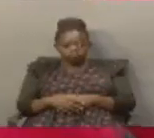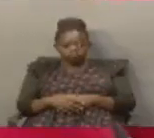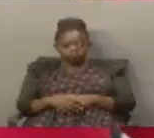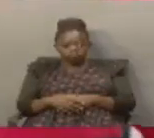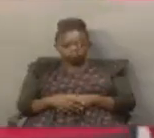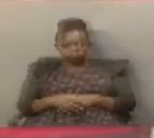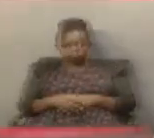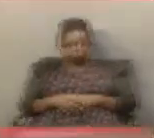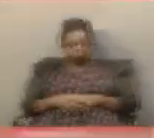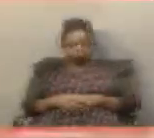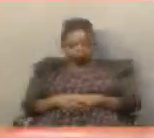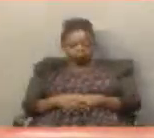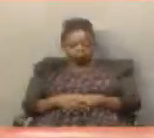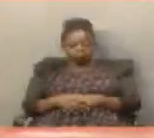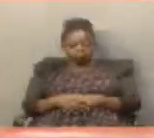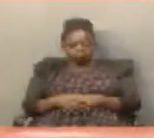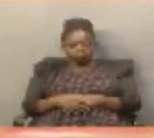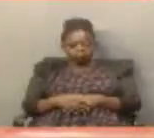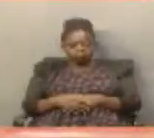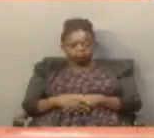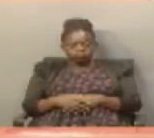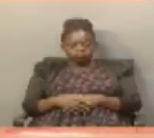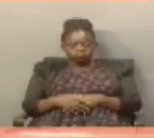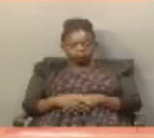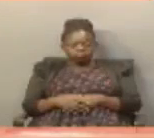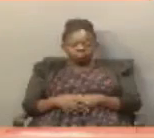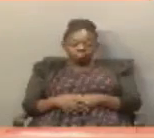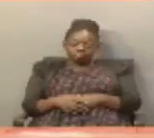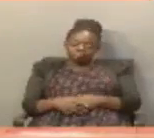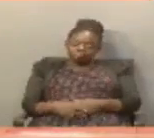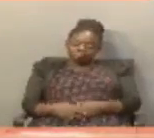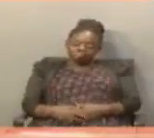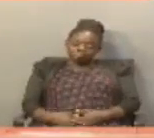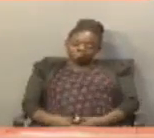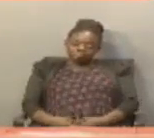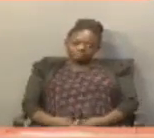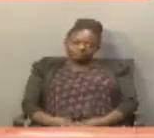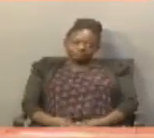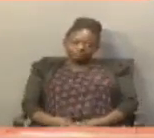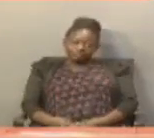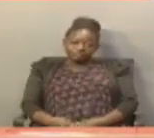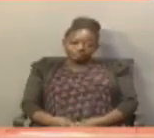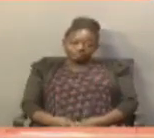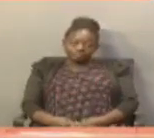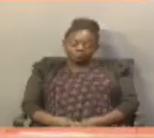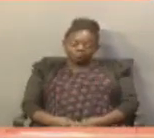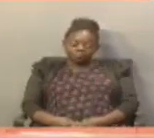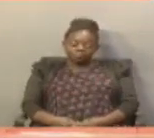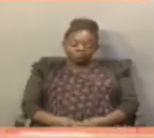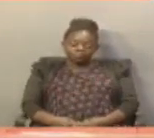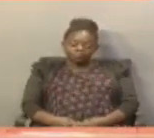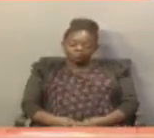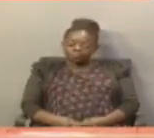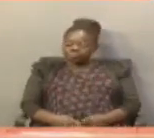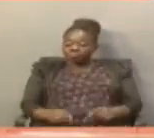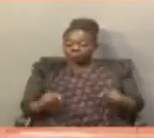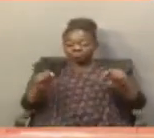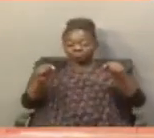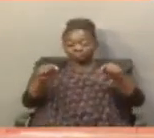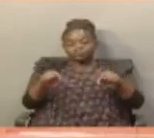kulira bino ku Nabukedde TV. Aha, atereero lwe